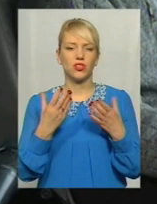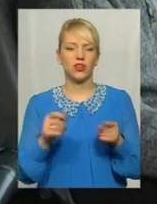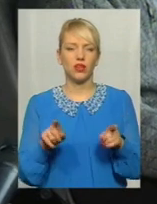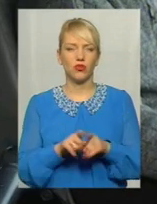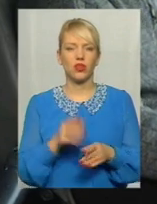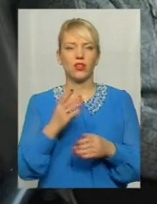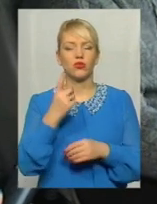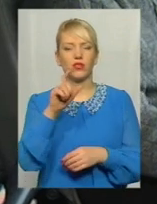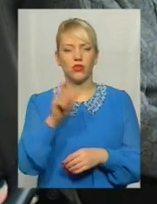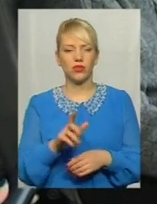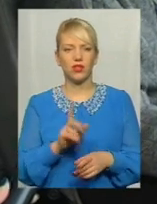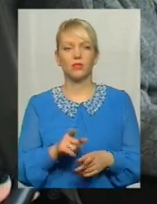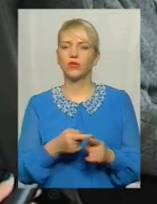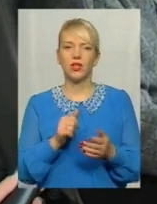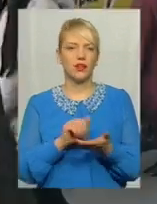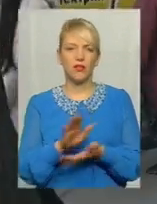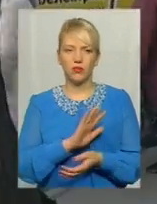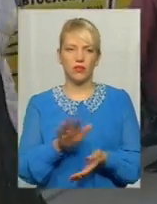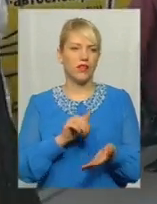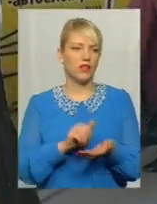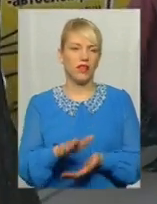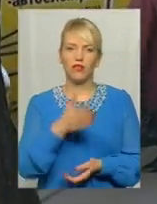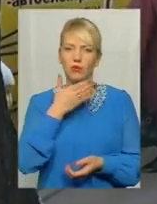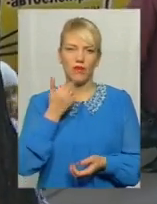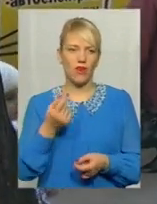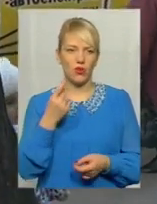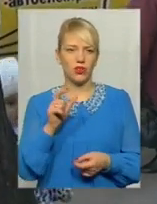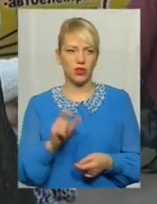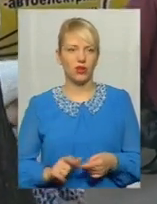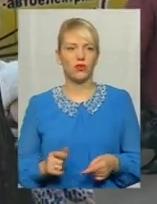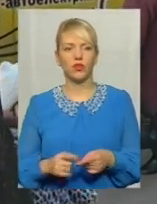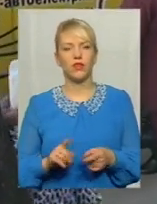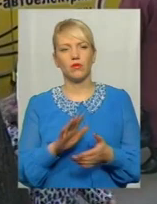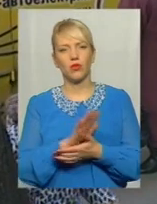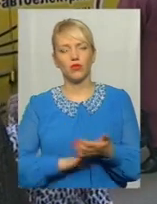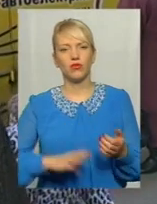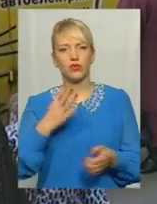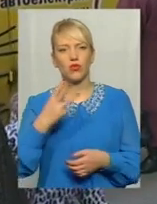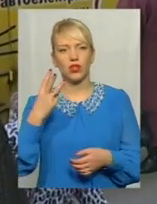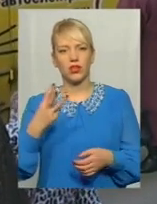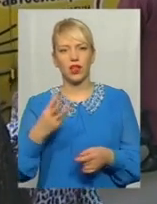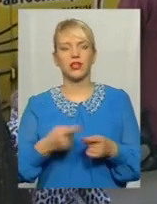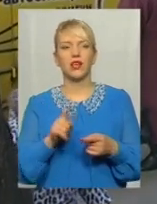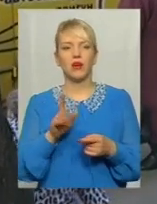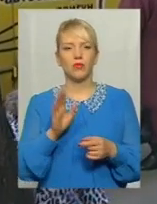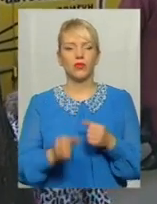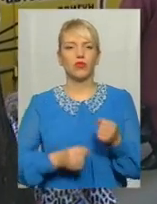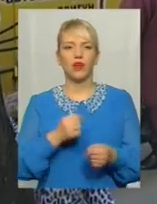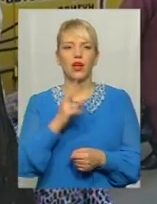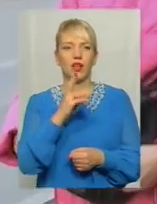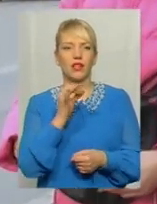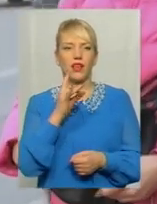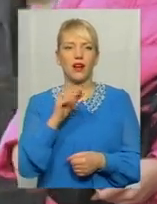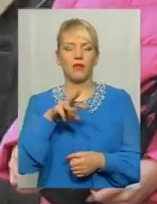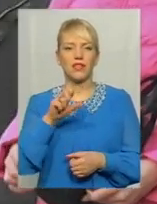не відмовляєтесь їх відвозити? Не відмовляємо. Продовжено і 43-й маршрут. Він буде курсувати до керамзитового заводу на